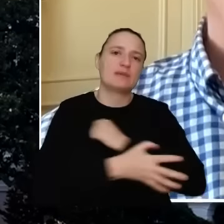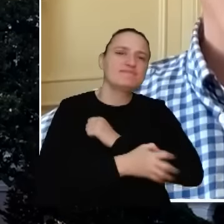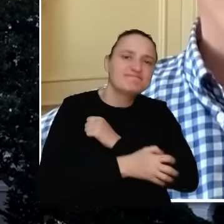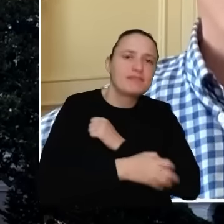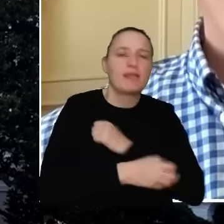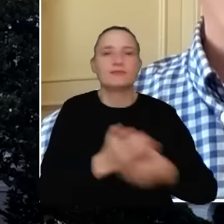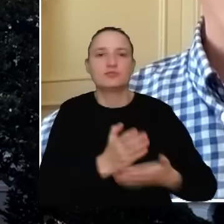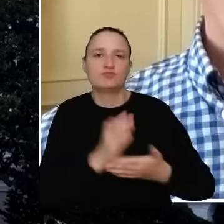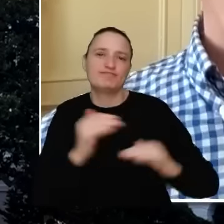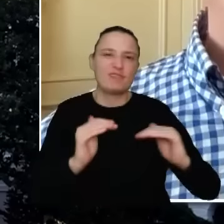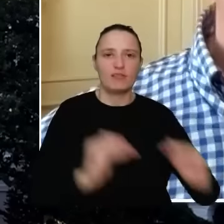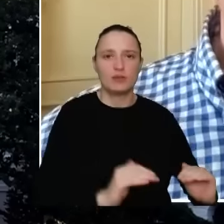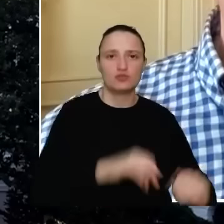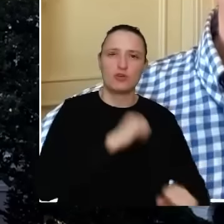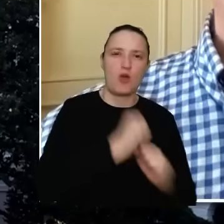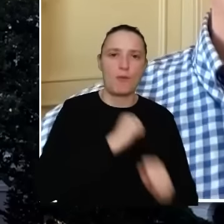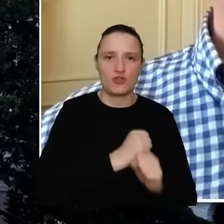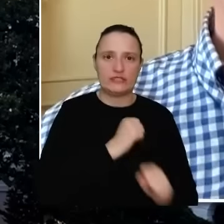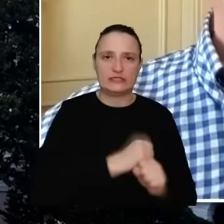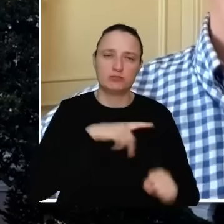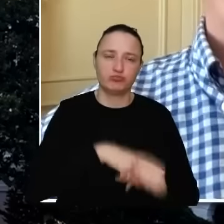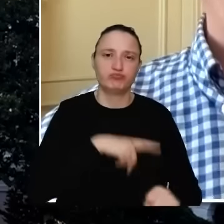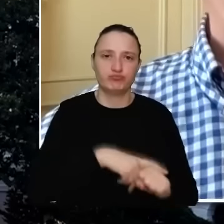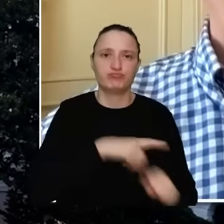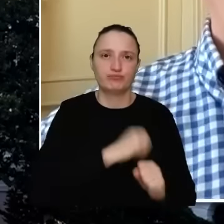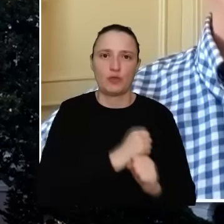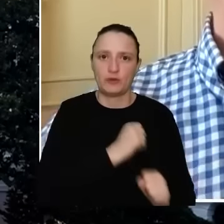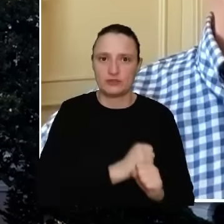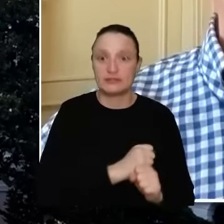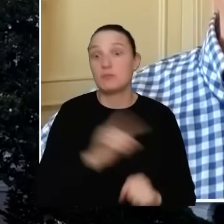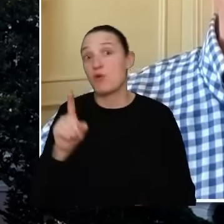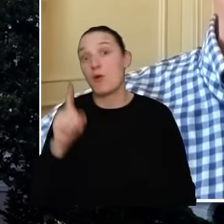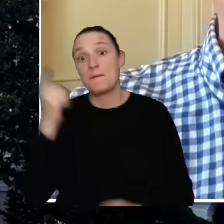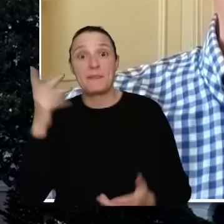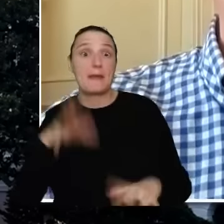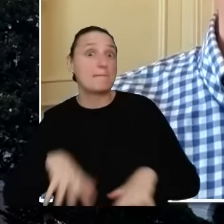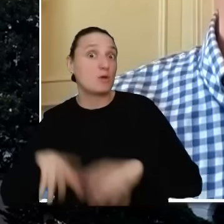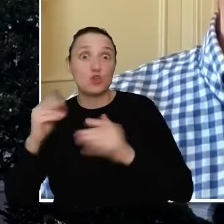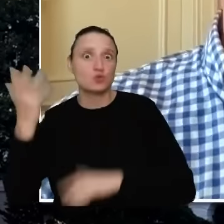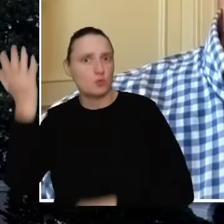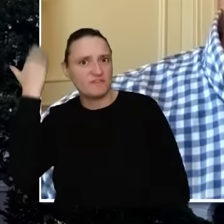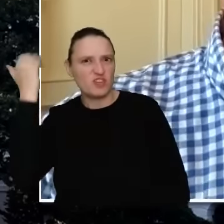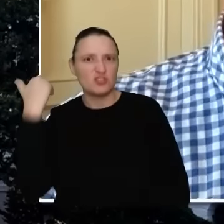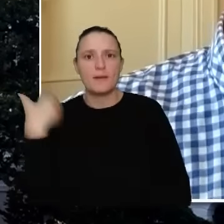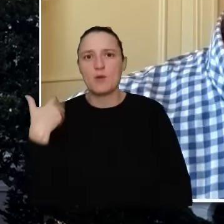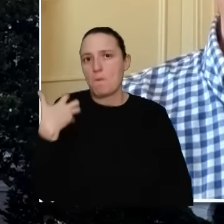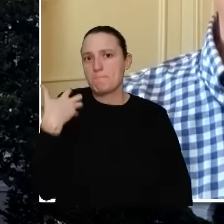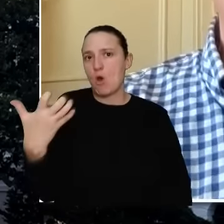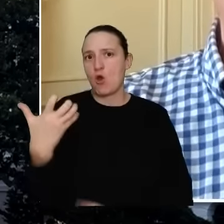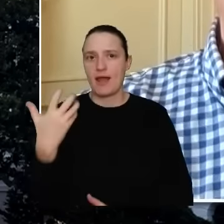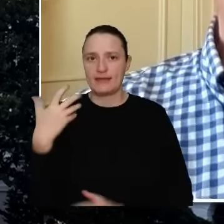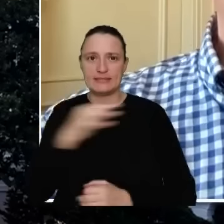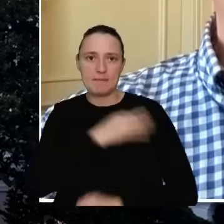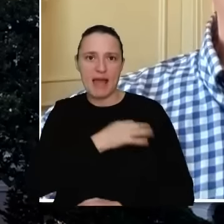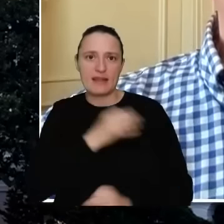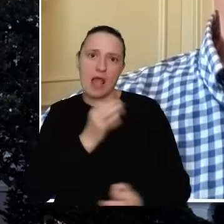był pierwszy moment, kiedy ta, wydawałoby się, partia bogatych, tak, otwarła się na ludzi